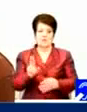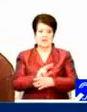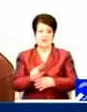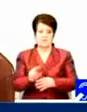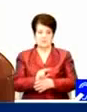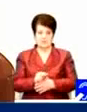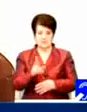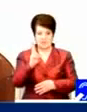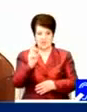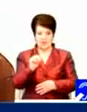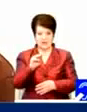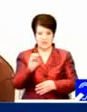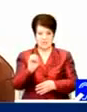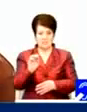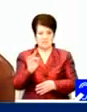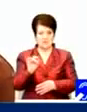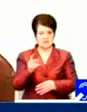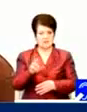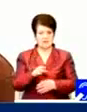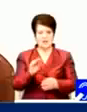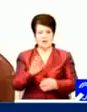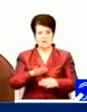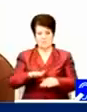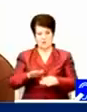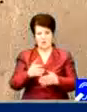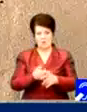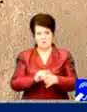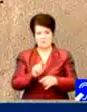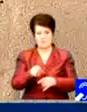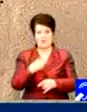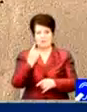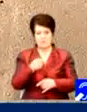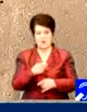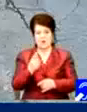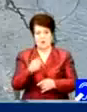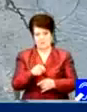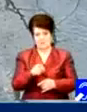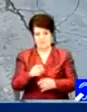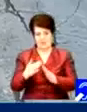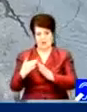reparația integrală, adică frezare, asfaltare, plombare a căilor de acces către blocuri. La fel